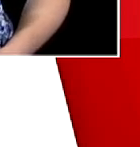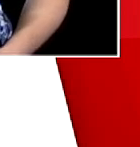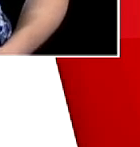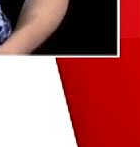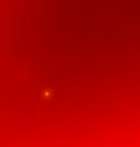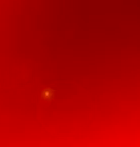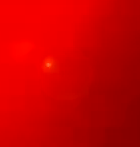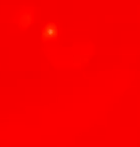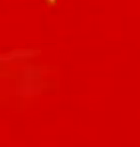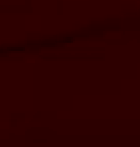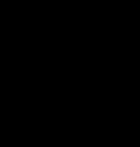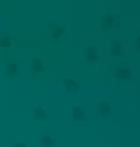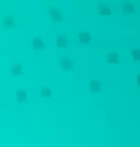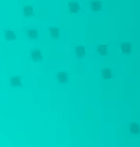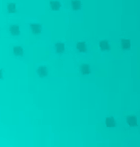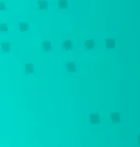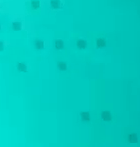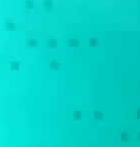Nation.